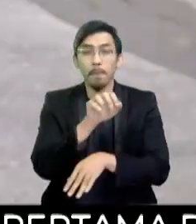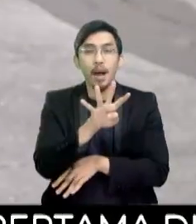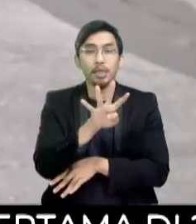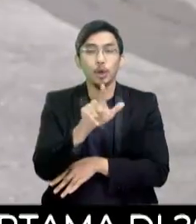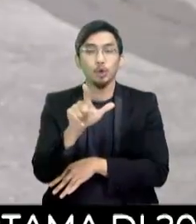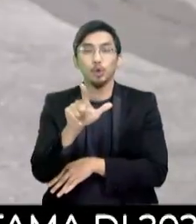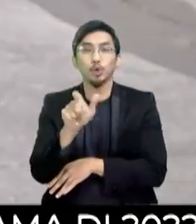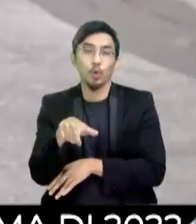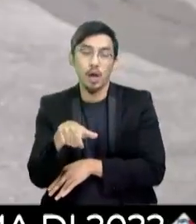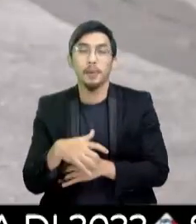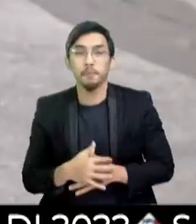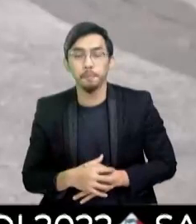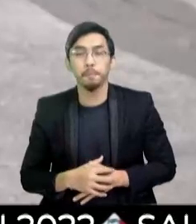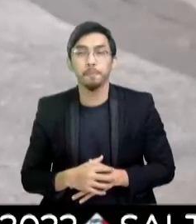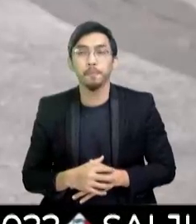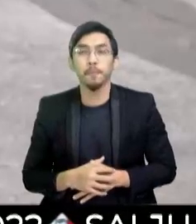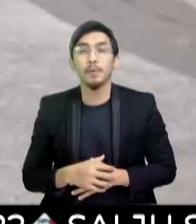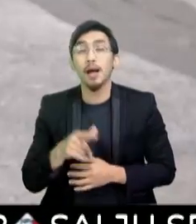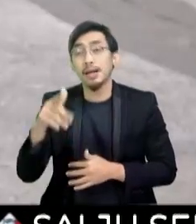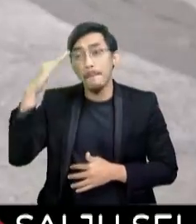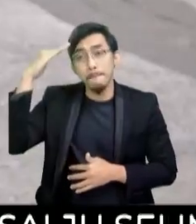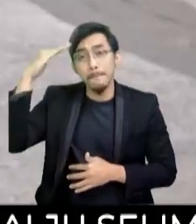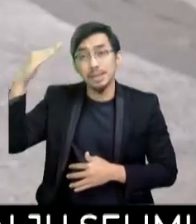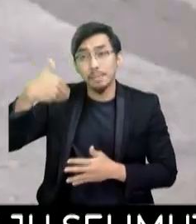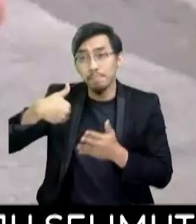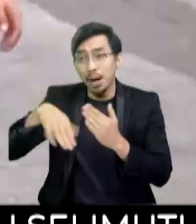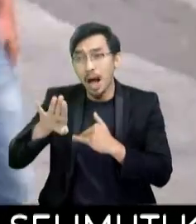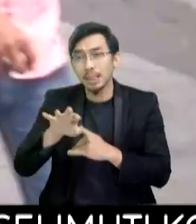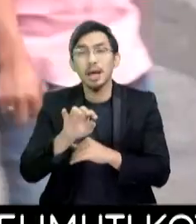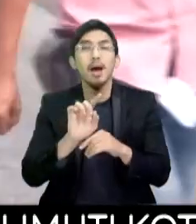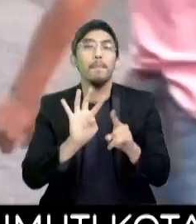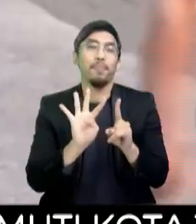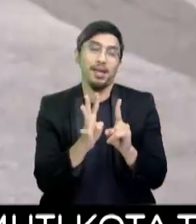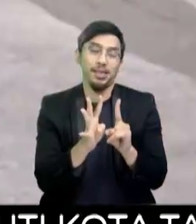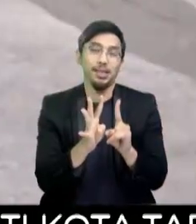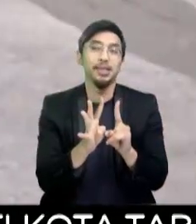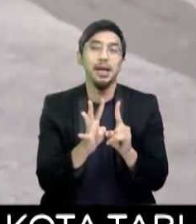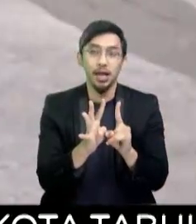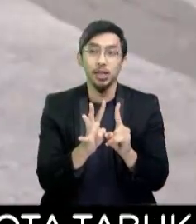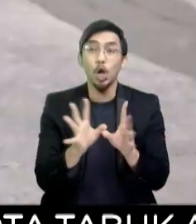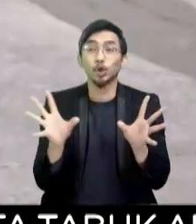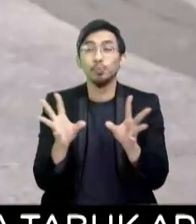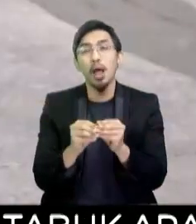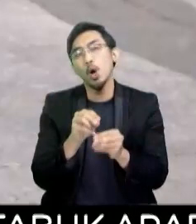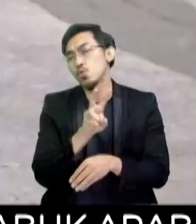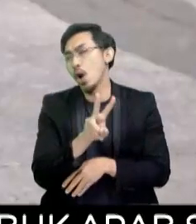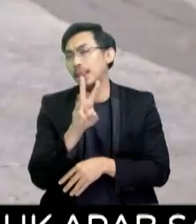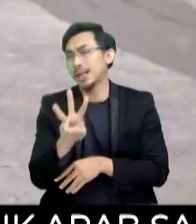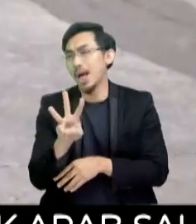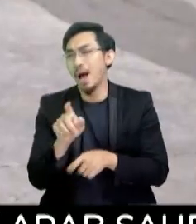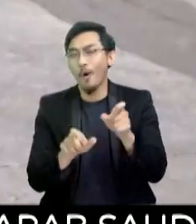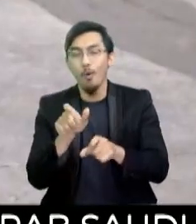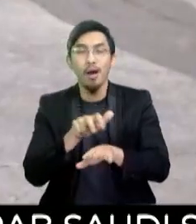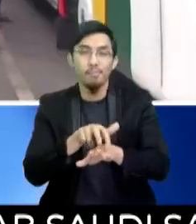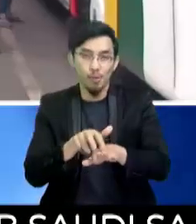sementara untuk keberangkatannya sendiri ada 14 base dengan total 23 penumpang meski sudah terlihat